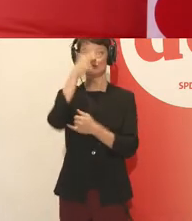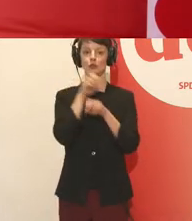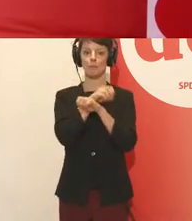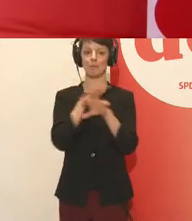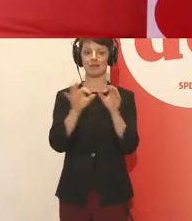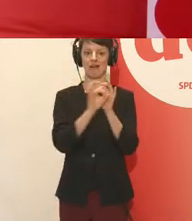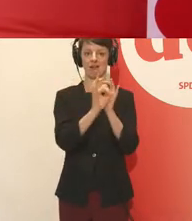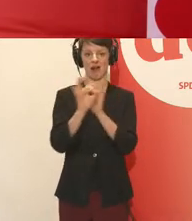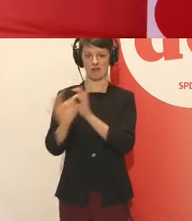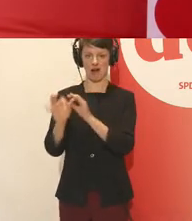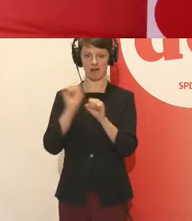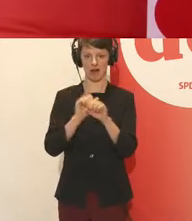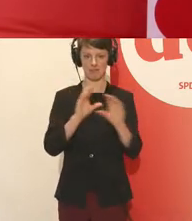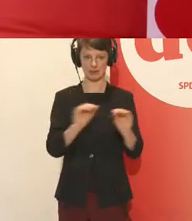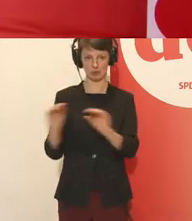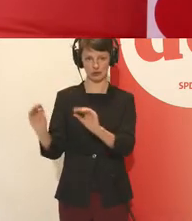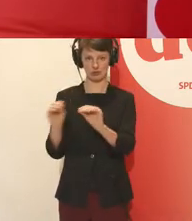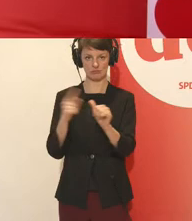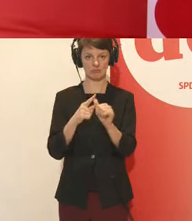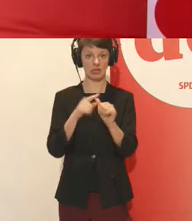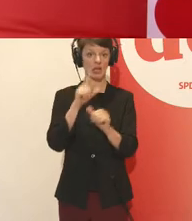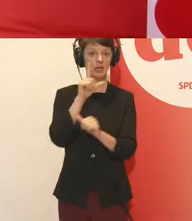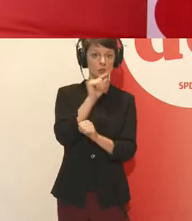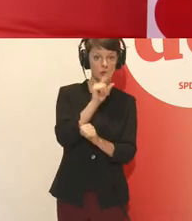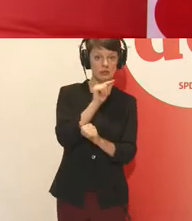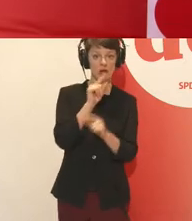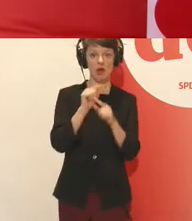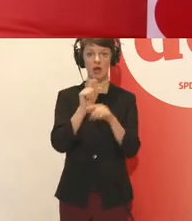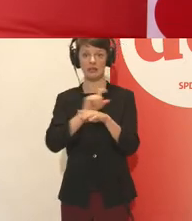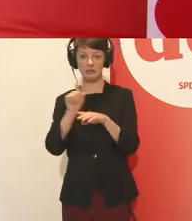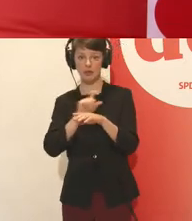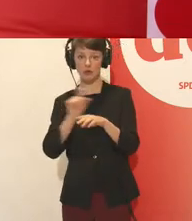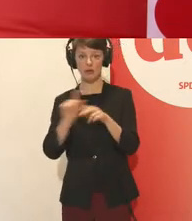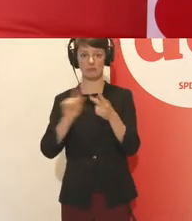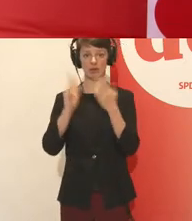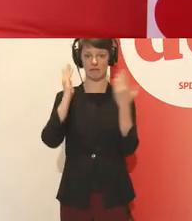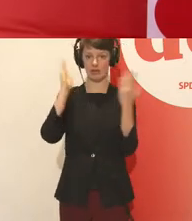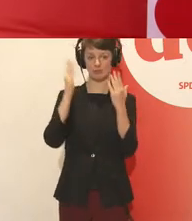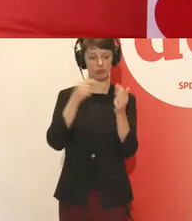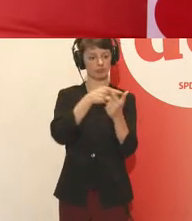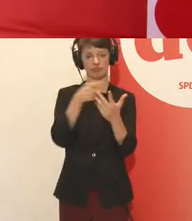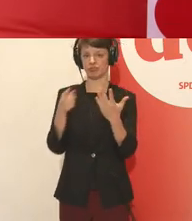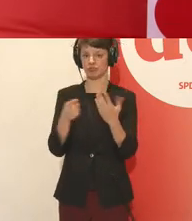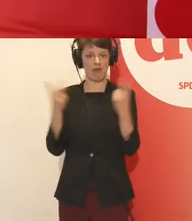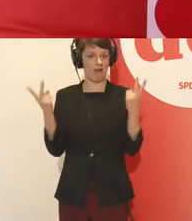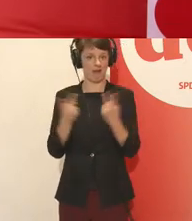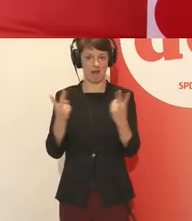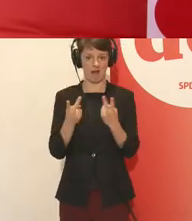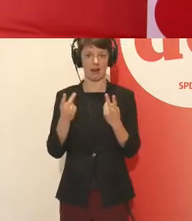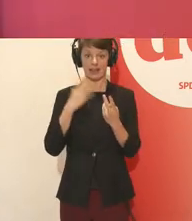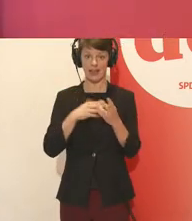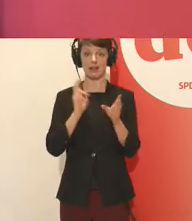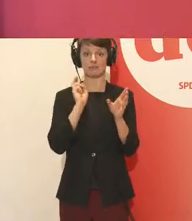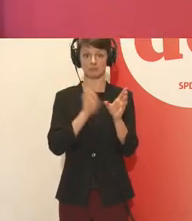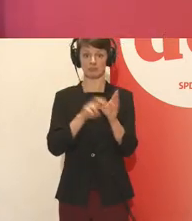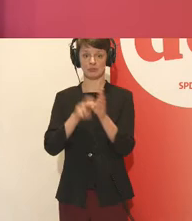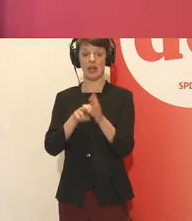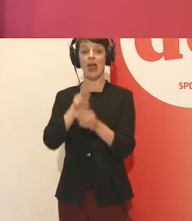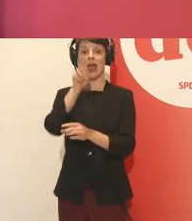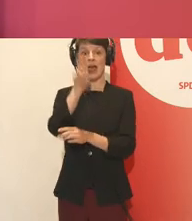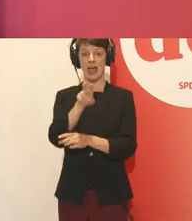so nutzt also egal ob twitter instagram oder facebook gerne nutzt ihr dafür den